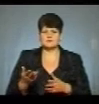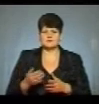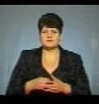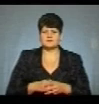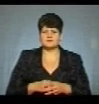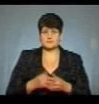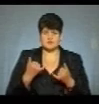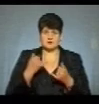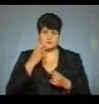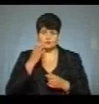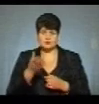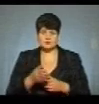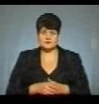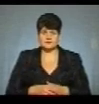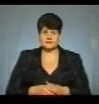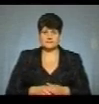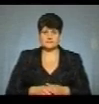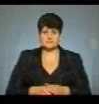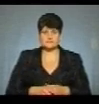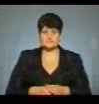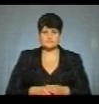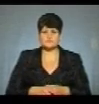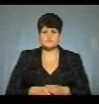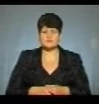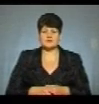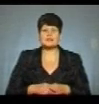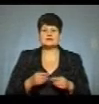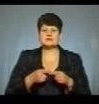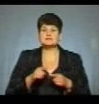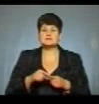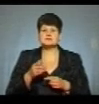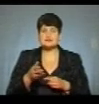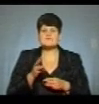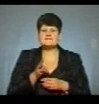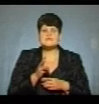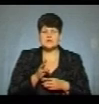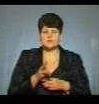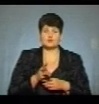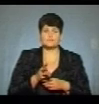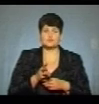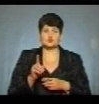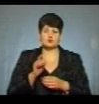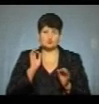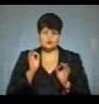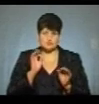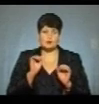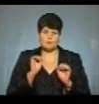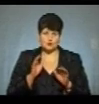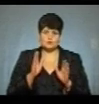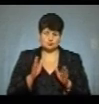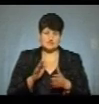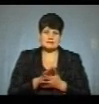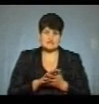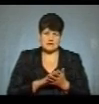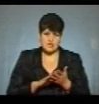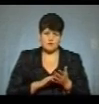лише зараз. Чи він публічно десь звертався? Ну, чи це відео, що прозвучало, може бути публічною заявою